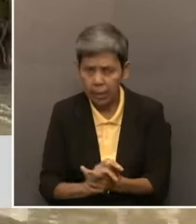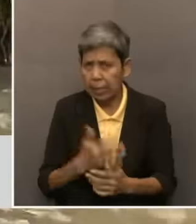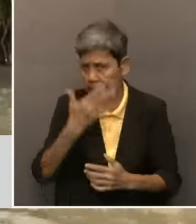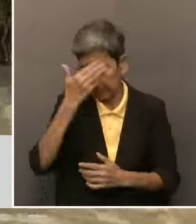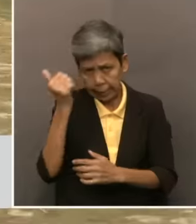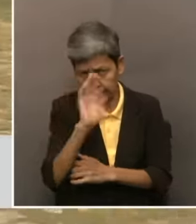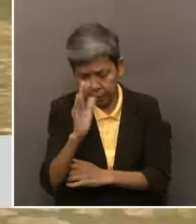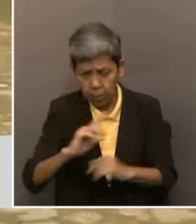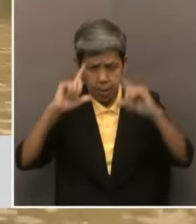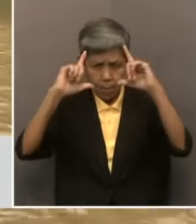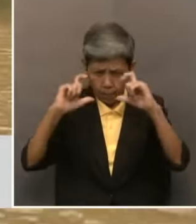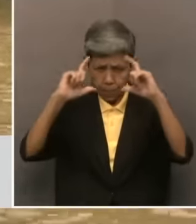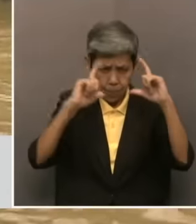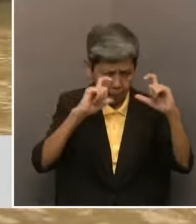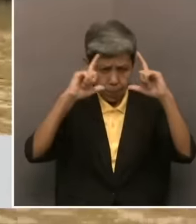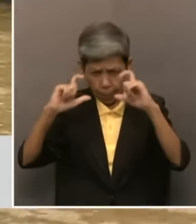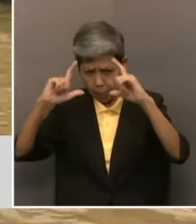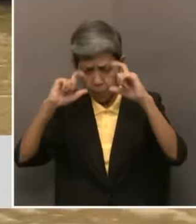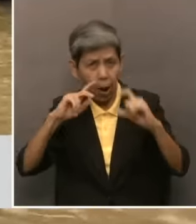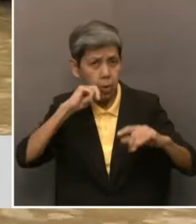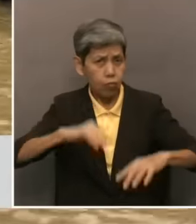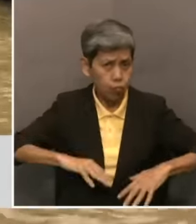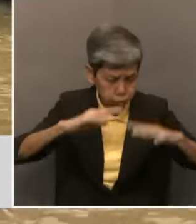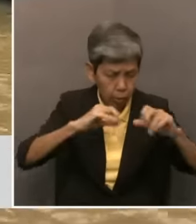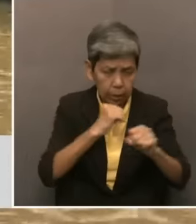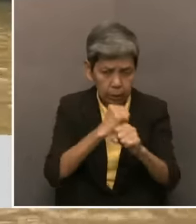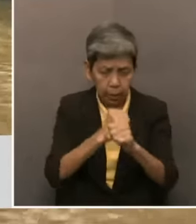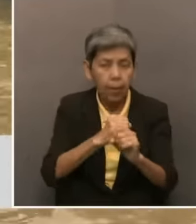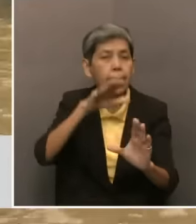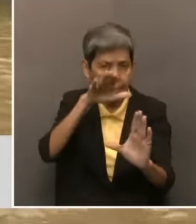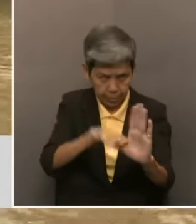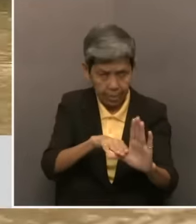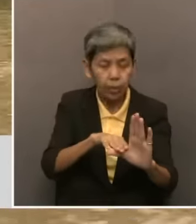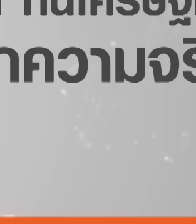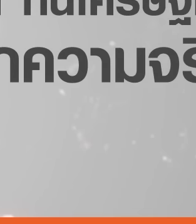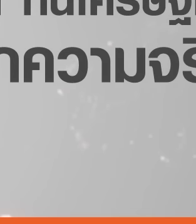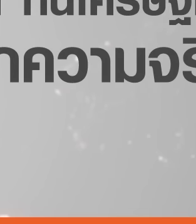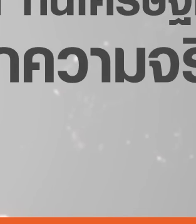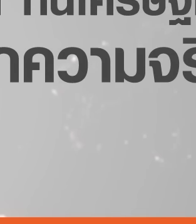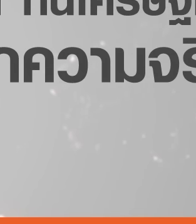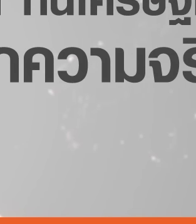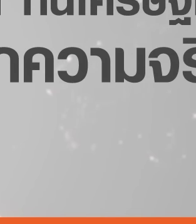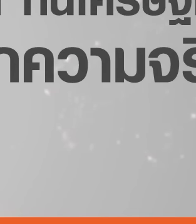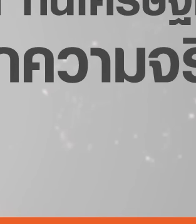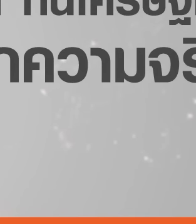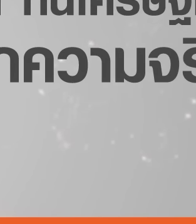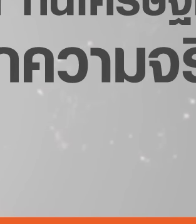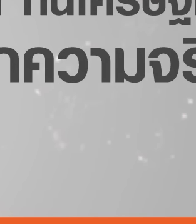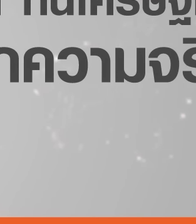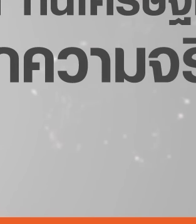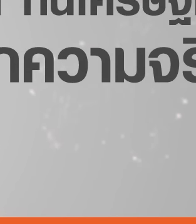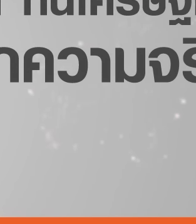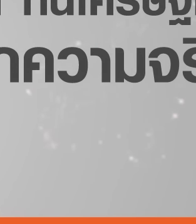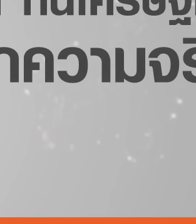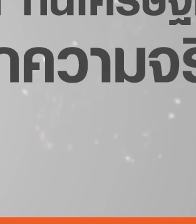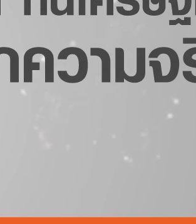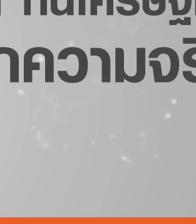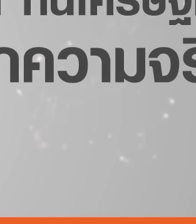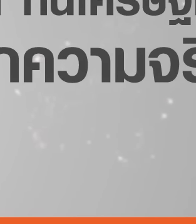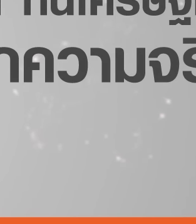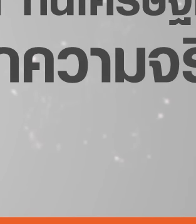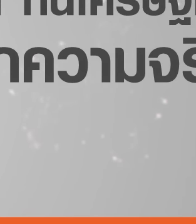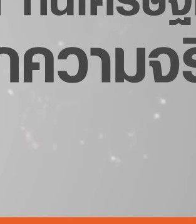มถ่ายภาพผลกระทบพร้อมกับขั้นตอนลงทะเบียนด้วยนะครับ ขอบคุณที่ติดตามรับชมรายการ TNN News